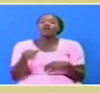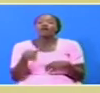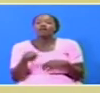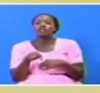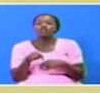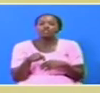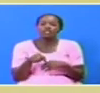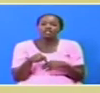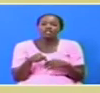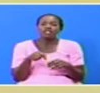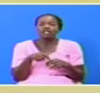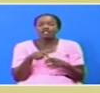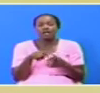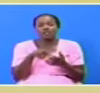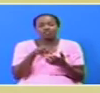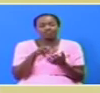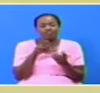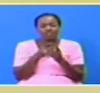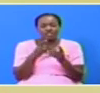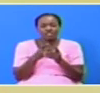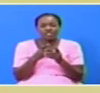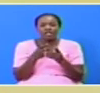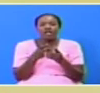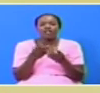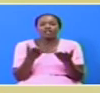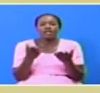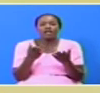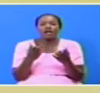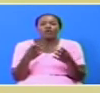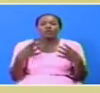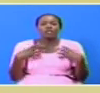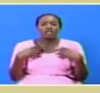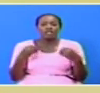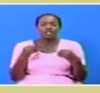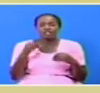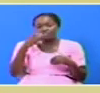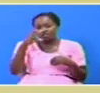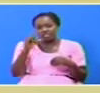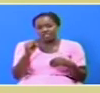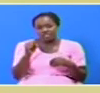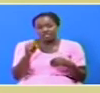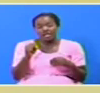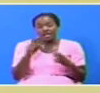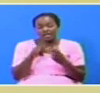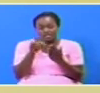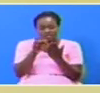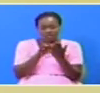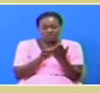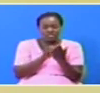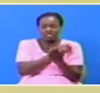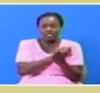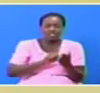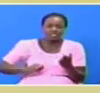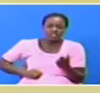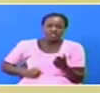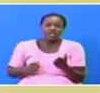kwenye kikao hicho cha kamati maalum kuhusiana na mambo ya afya, kamati maalum kutoka kwa bunge la seneti.